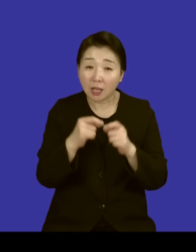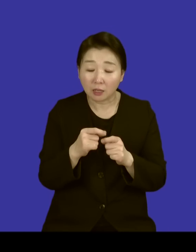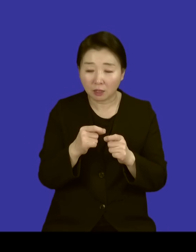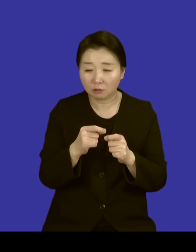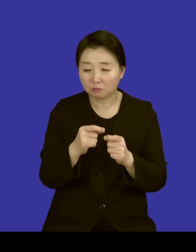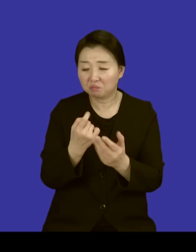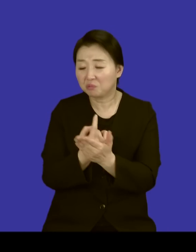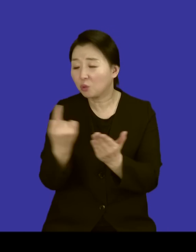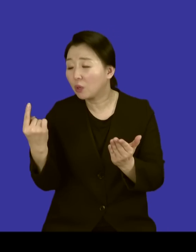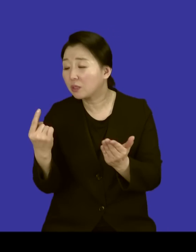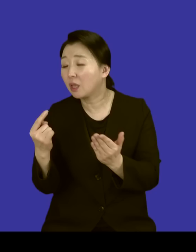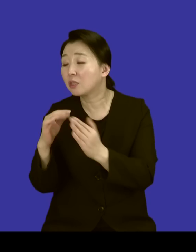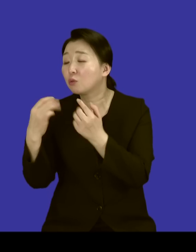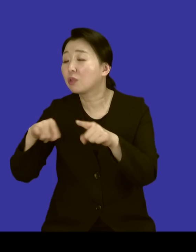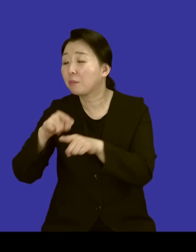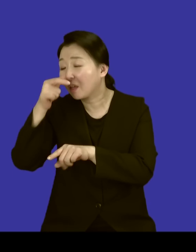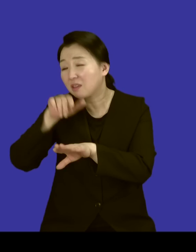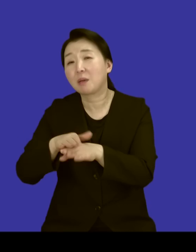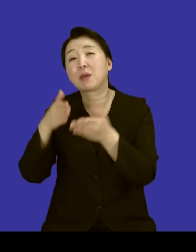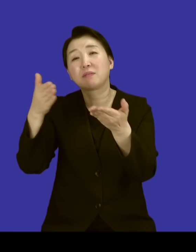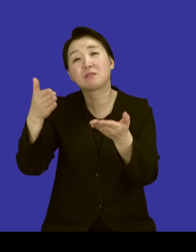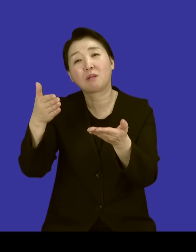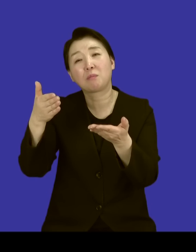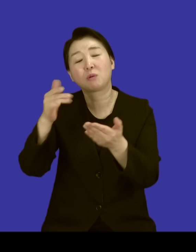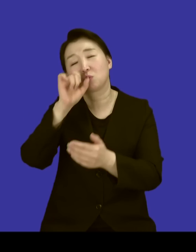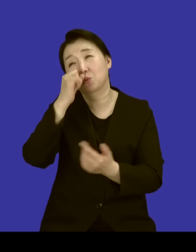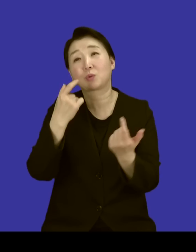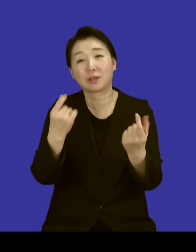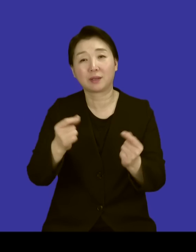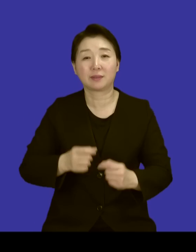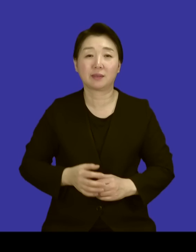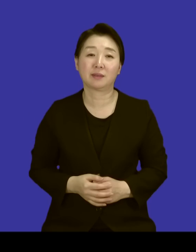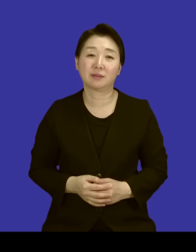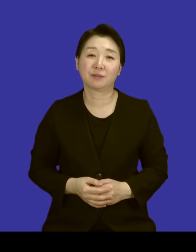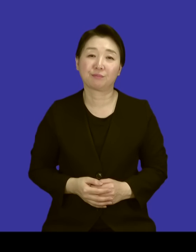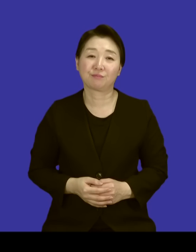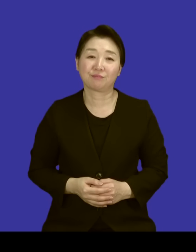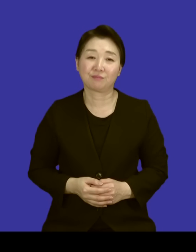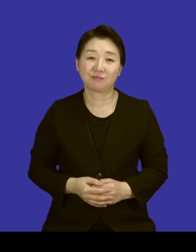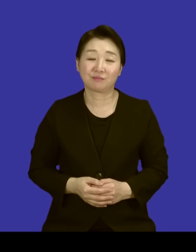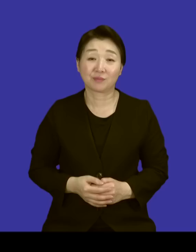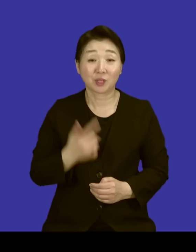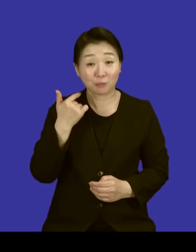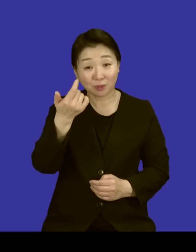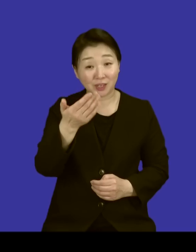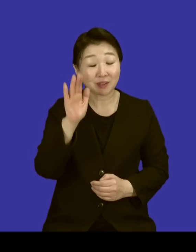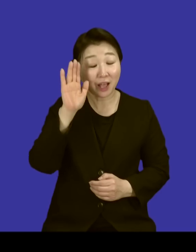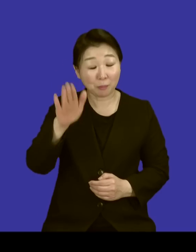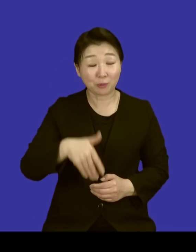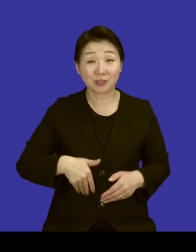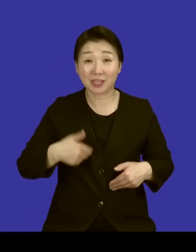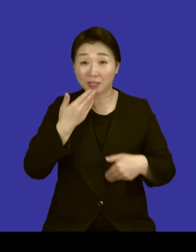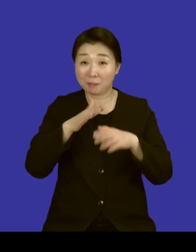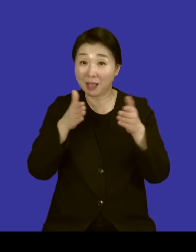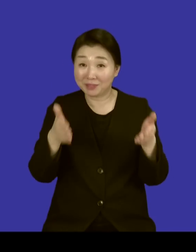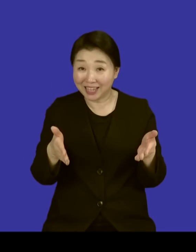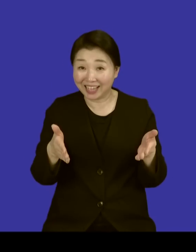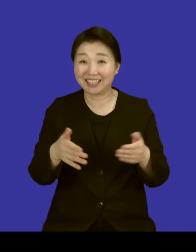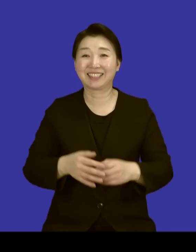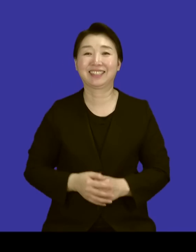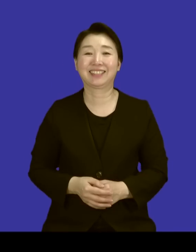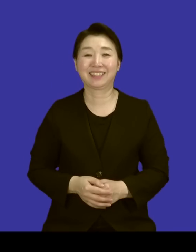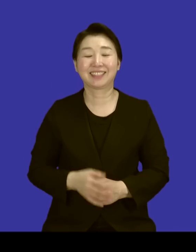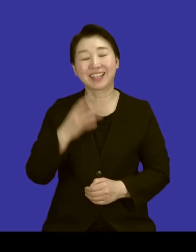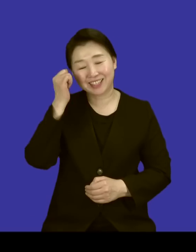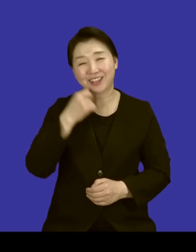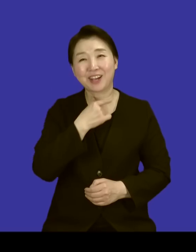이웃들과 함께 예배하고 예. 그런 생각을 합니다. 예. 아유, 목사님이 앞으로의 따뜻한 밥상이요. 네. 따뜻한 밥상 꼭